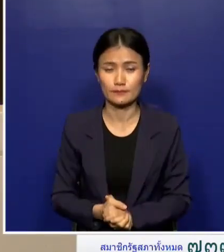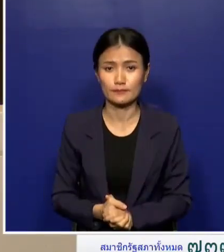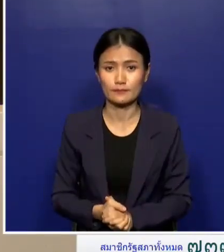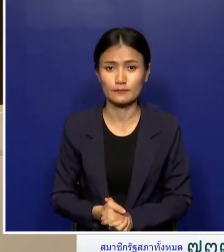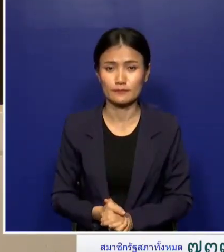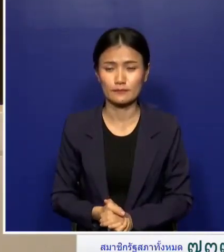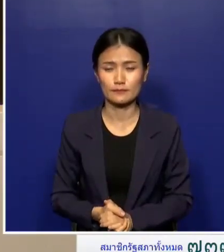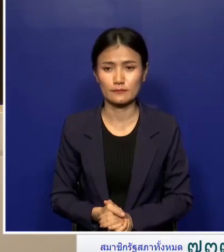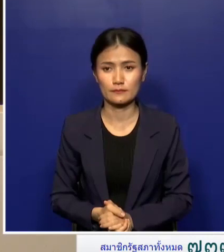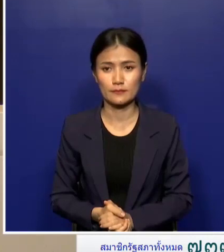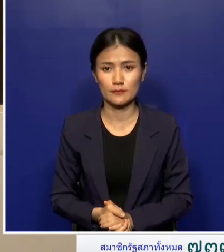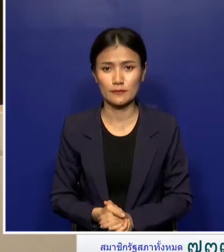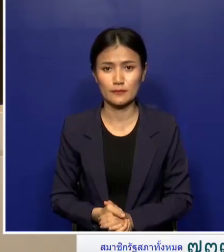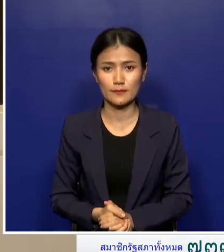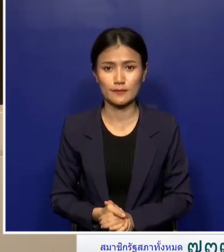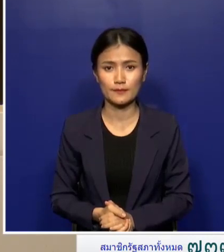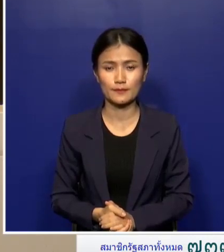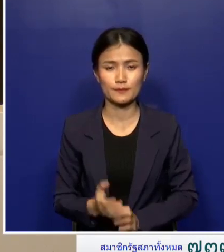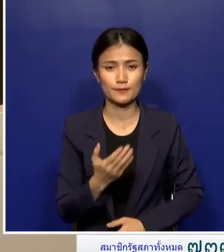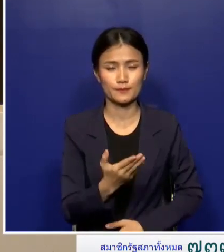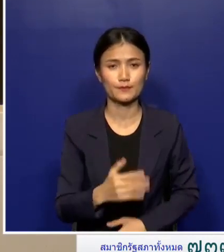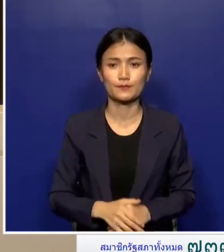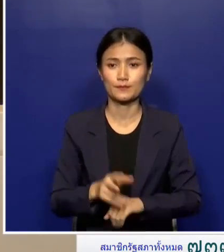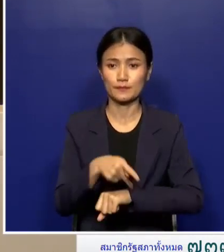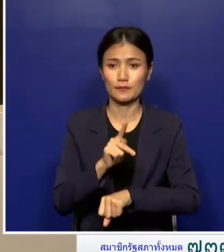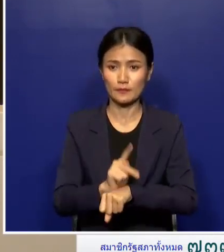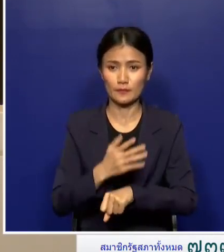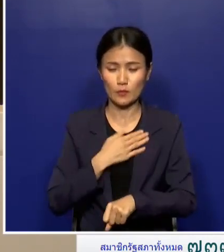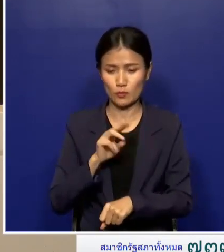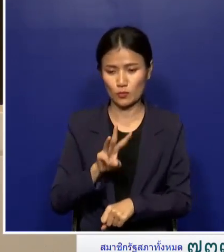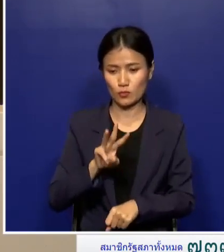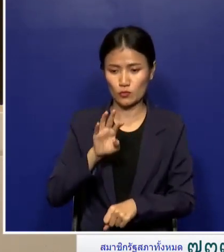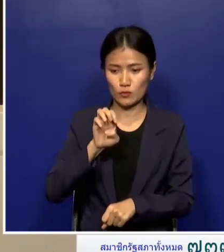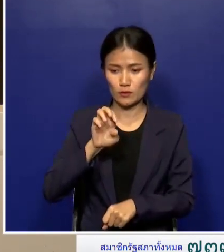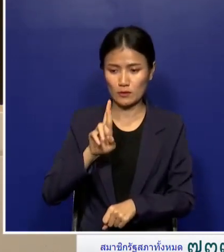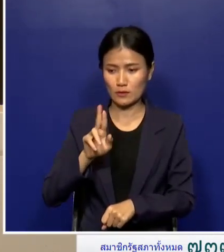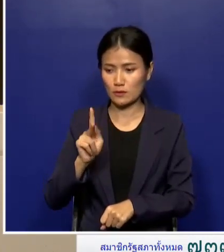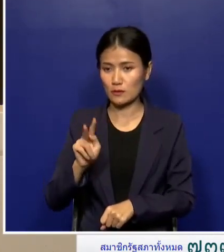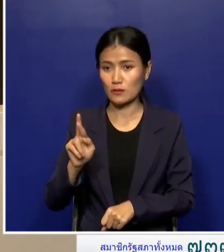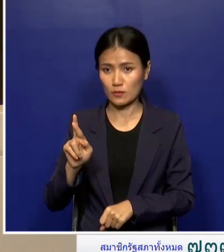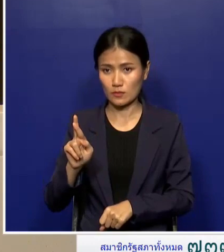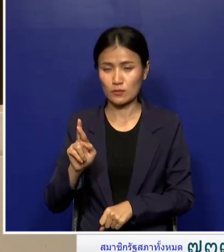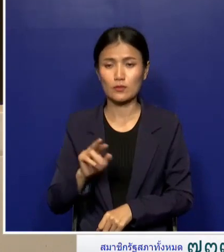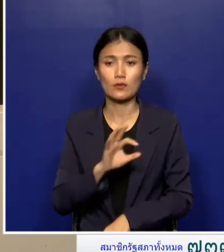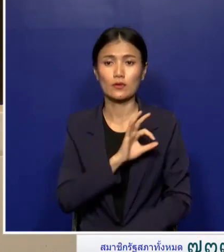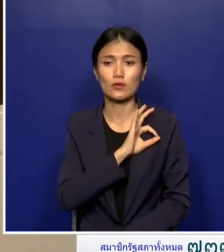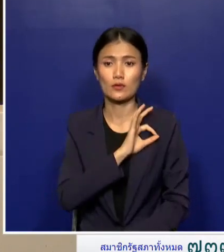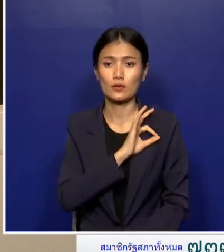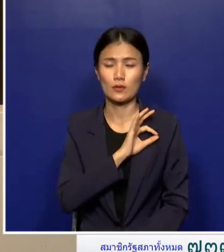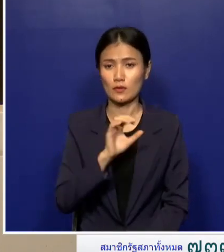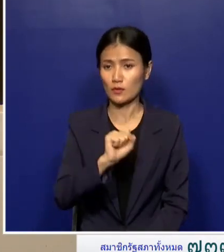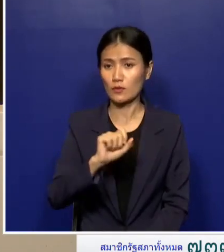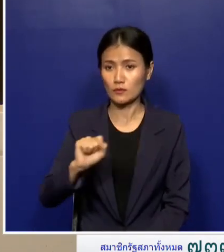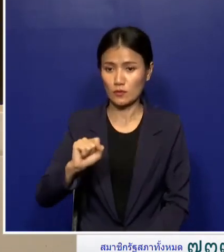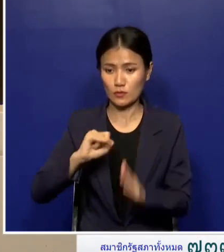ท่านวีรกรเชิญครับ กราบเรียนท่านประธานที่เคารพผมวีรกรคำประกอบสมาชิกสภาผู้แทนราษฎรนครสวรรค์นะครับในฐานะกรร